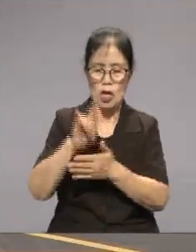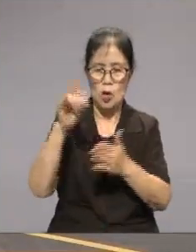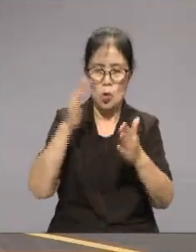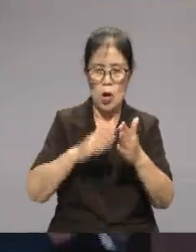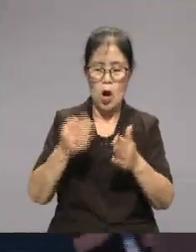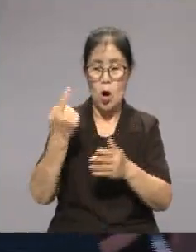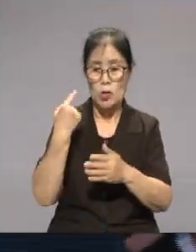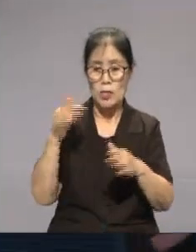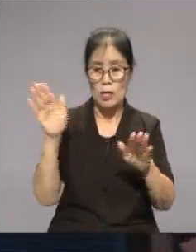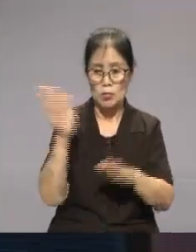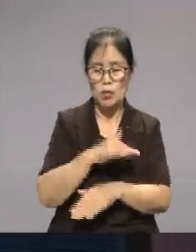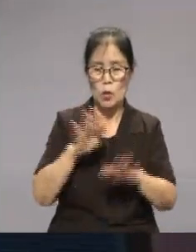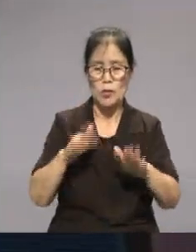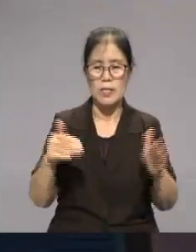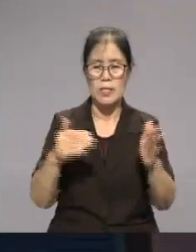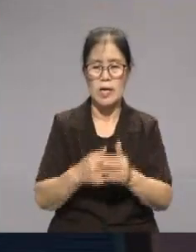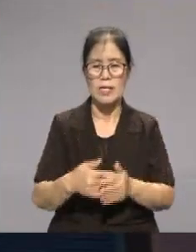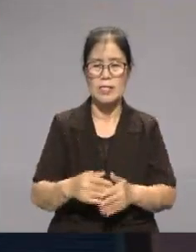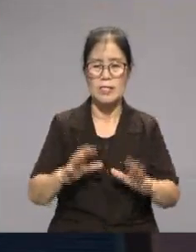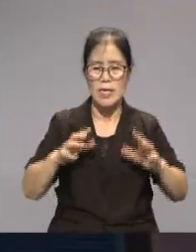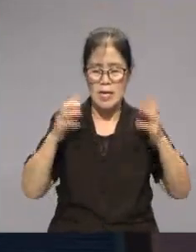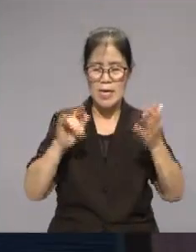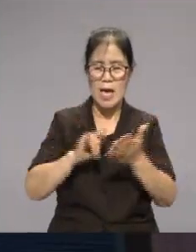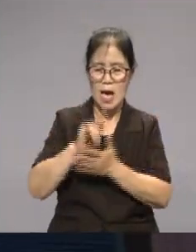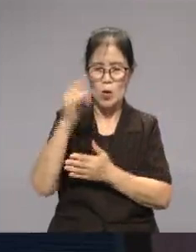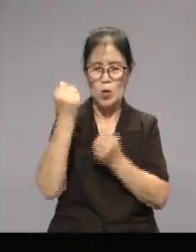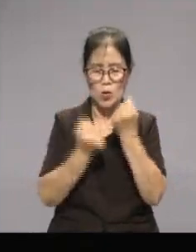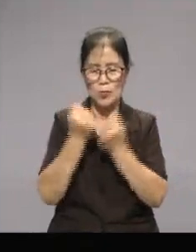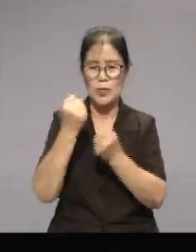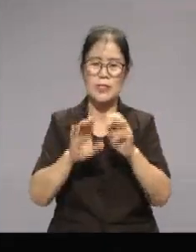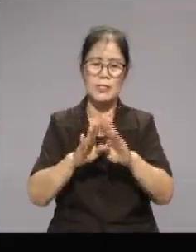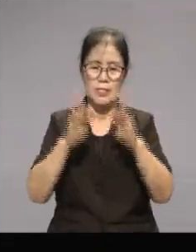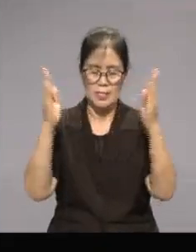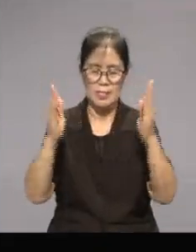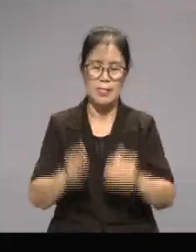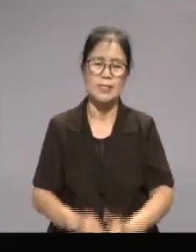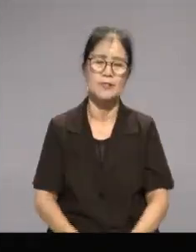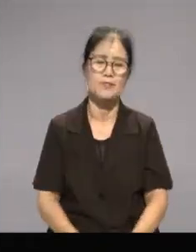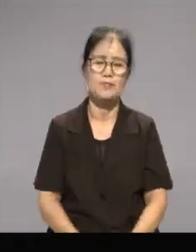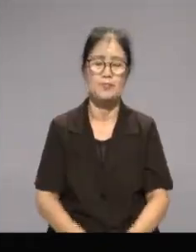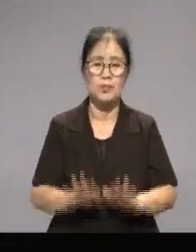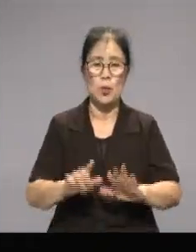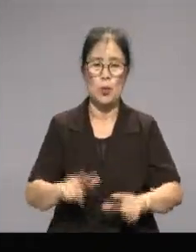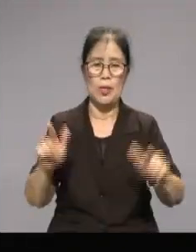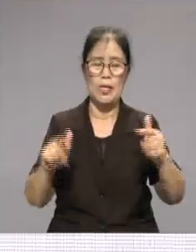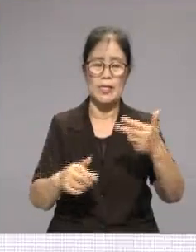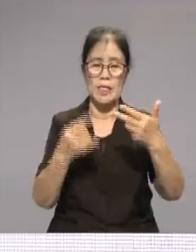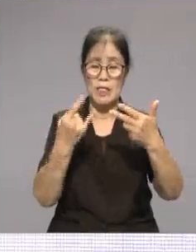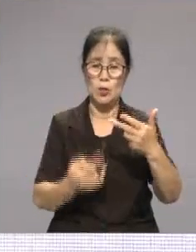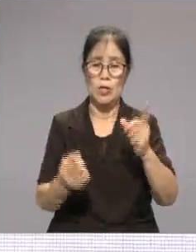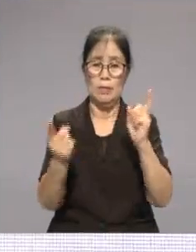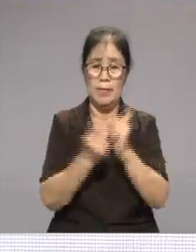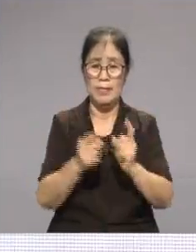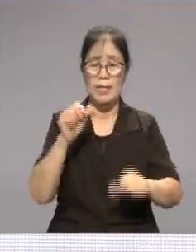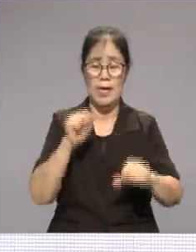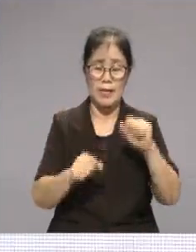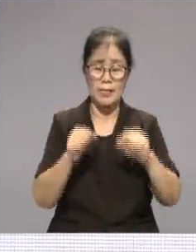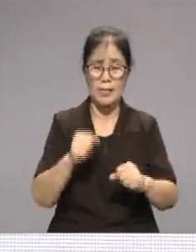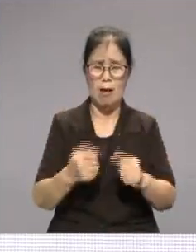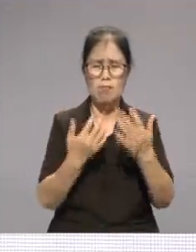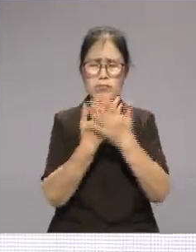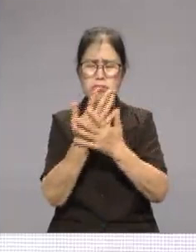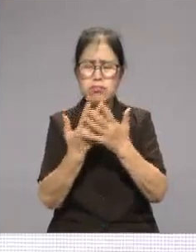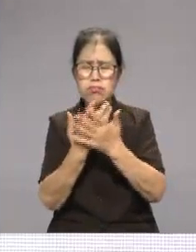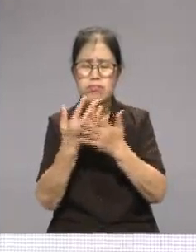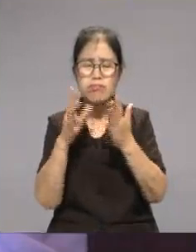인천국제공항공사가 어제부터 오늘까지 2024 세계 항공 컨퍼런스를 개최했습니다. 올해로 7회째를 맞은 이번 행사는